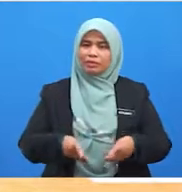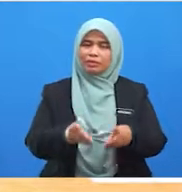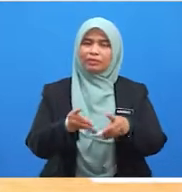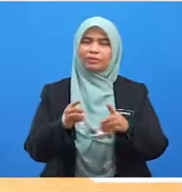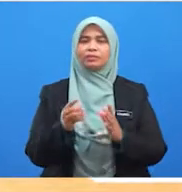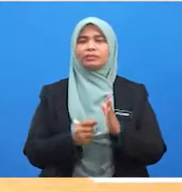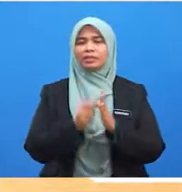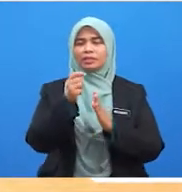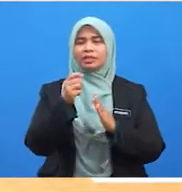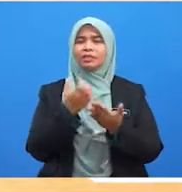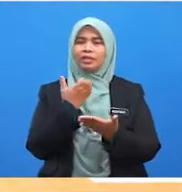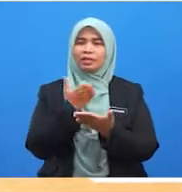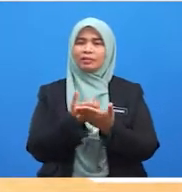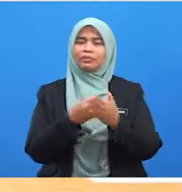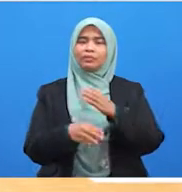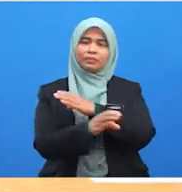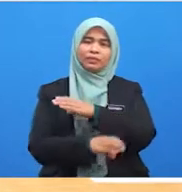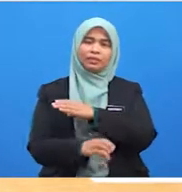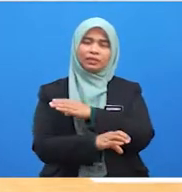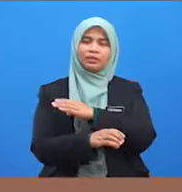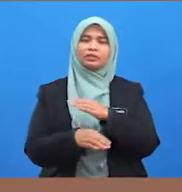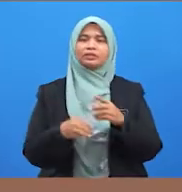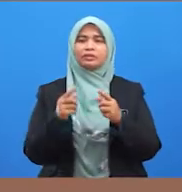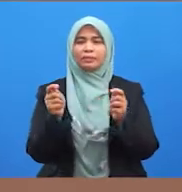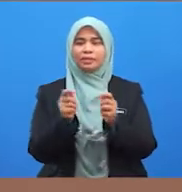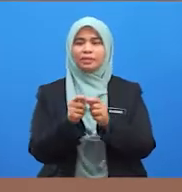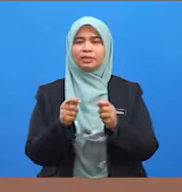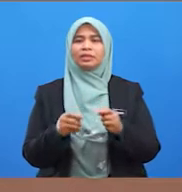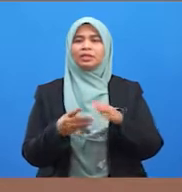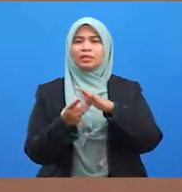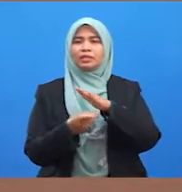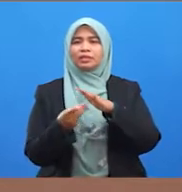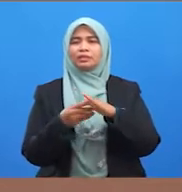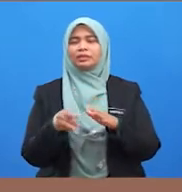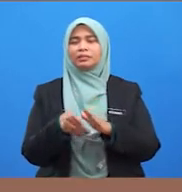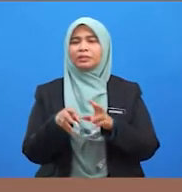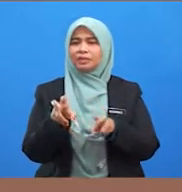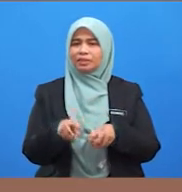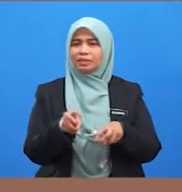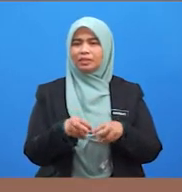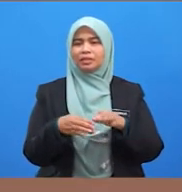peningkatan ekonomi negara iaitu seperti dasar pertanian negara yang